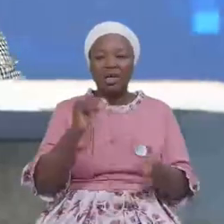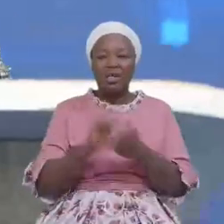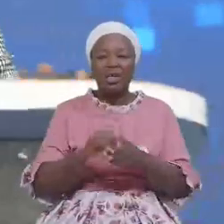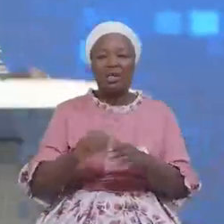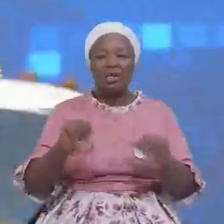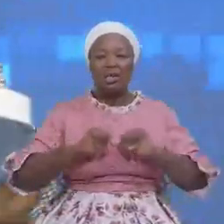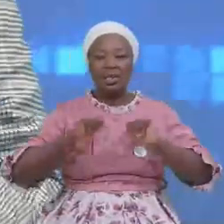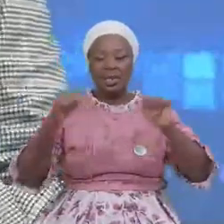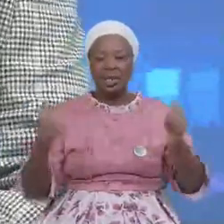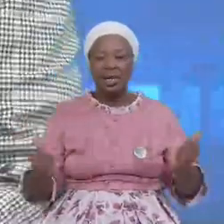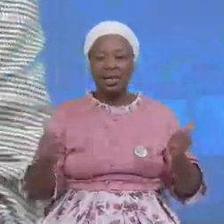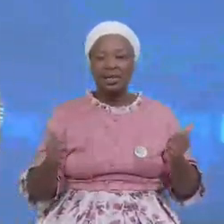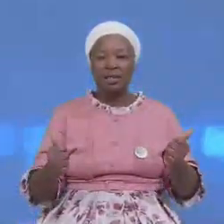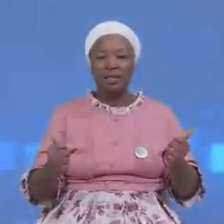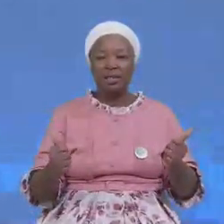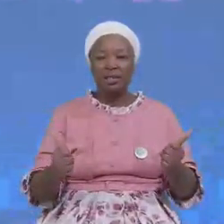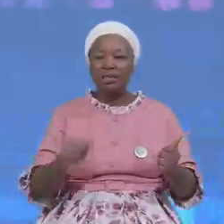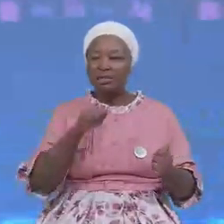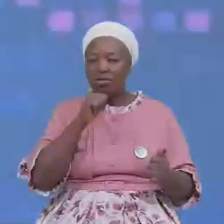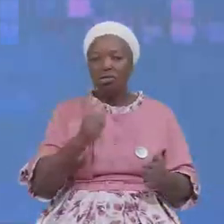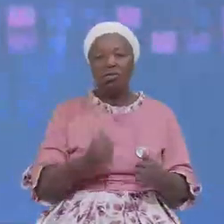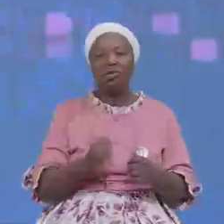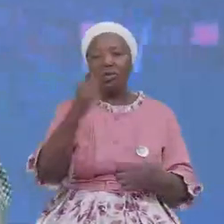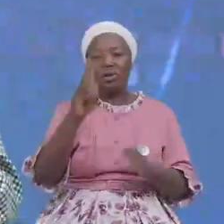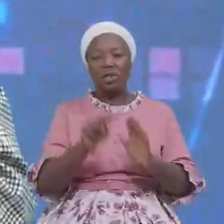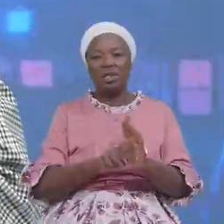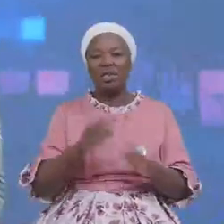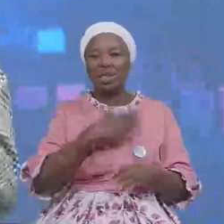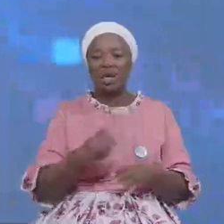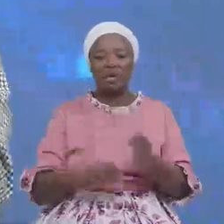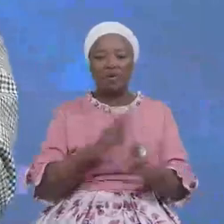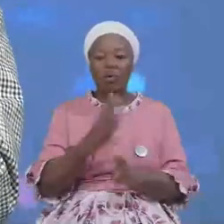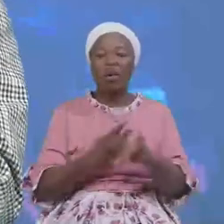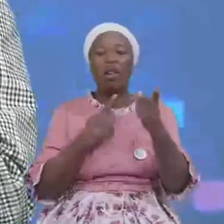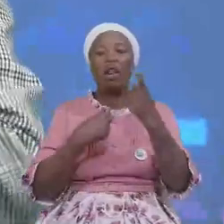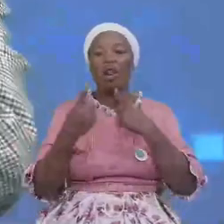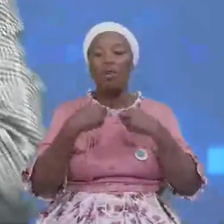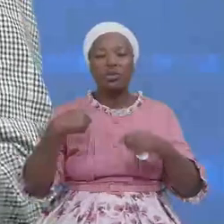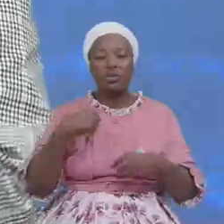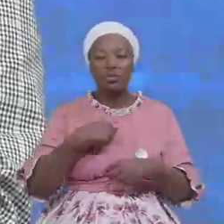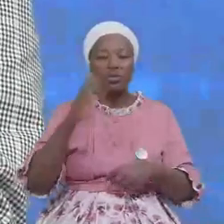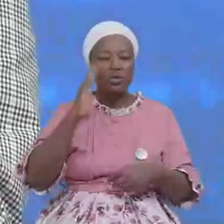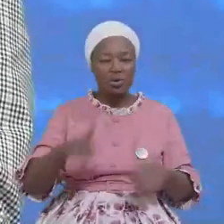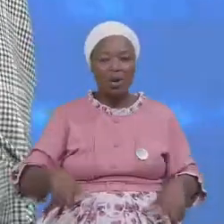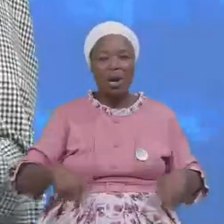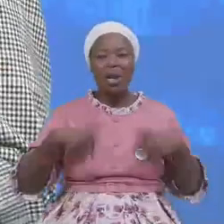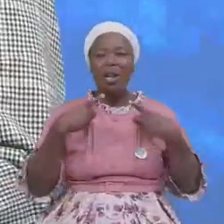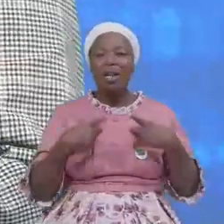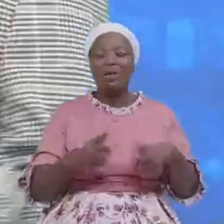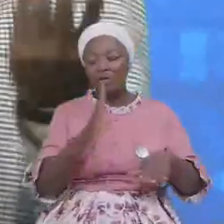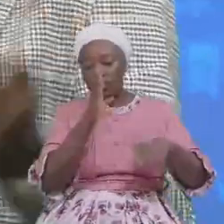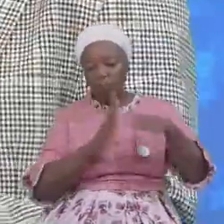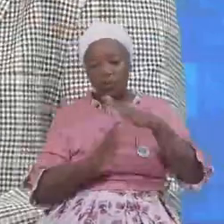à renoncer à l'impiété et aux convoitises mondaines et à vivre dans le siècle